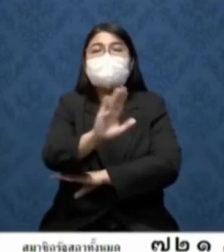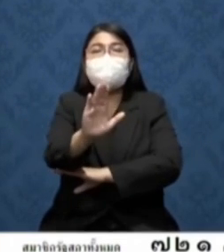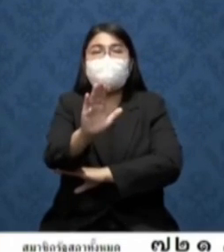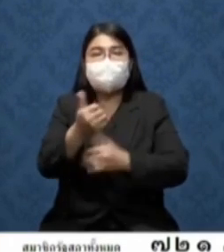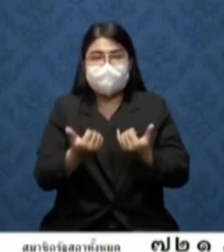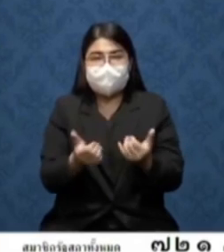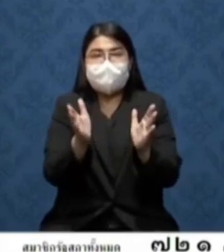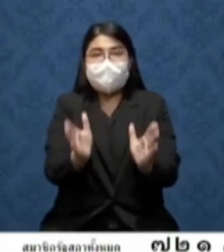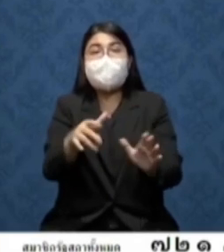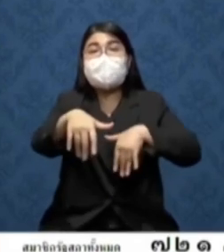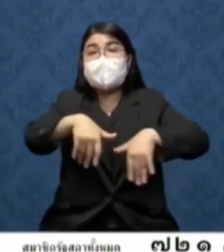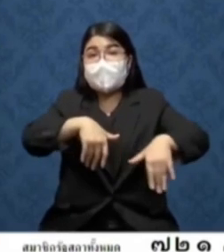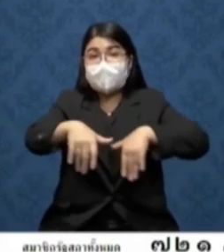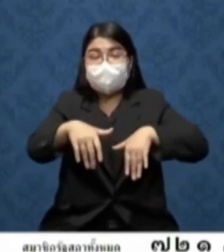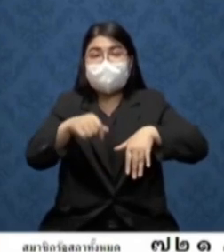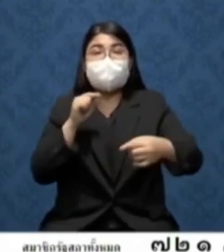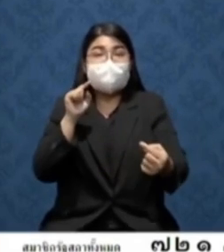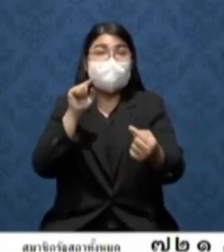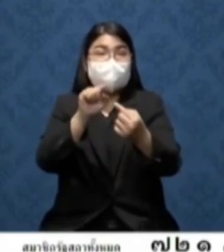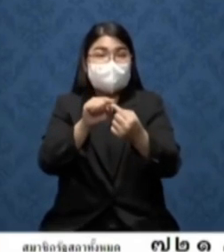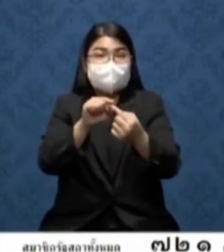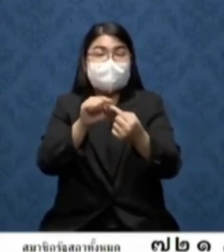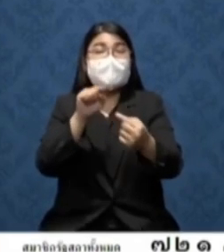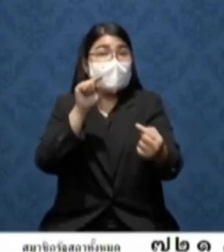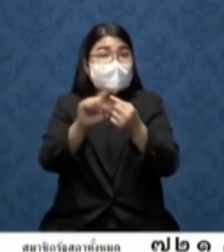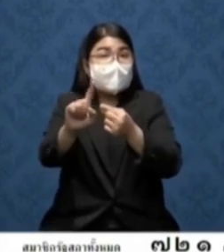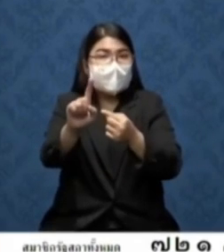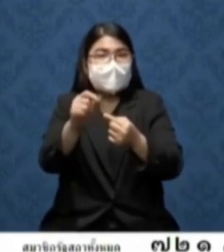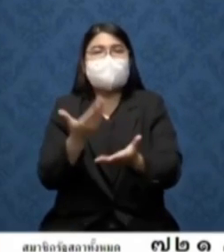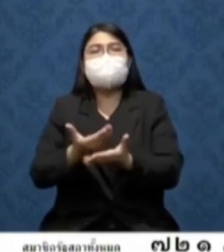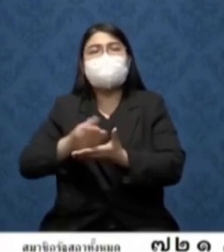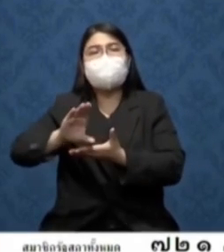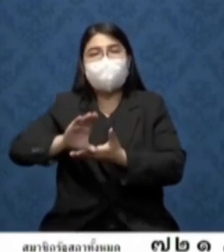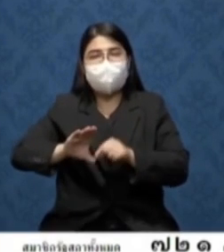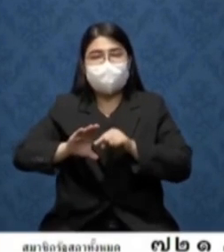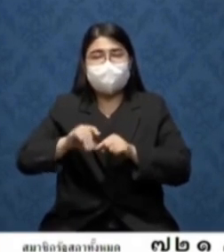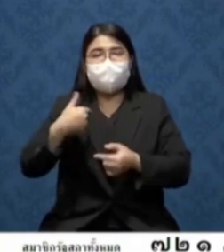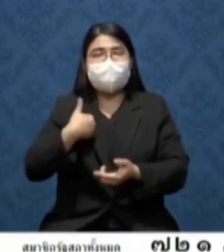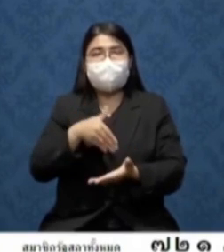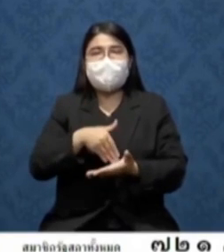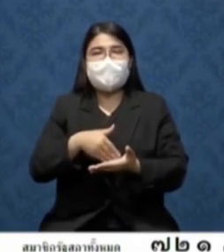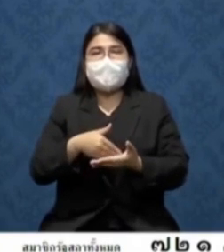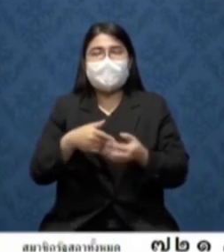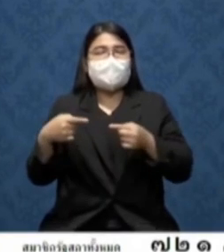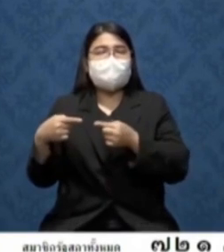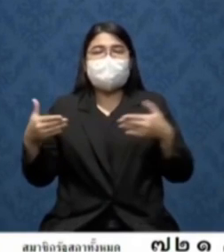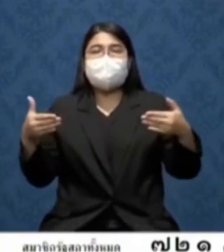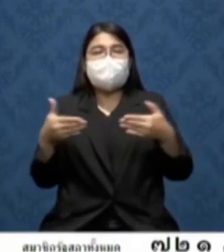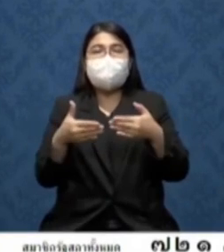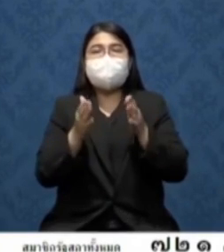าชนจะเข้าถึงงบประมาณได้ผ่านตัวกลางเพียงตัวกลางเดียว